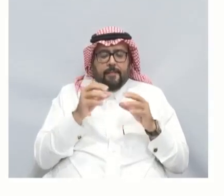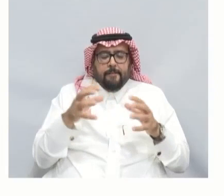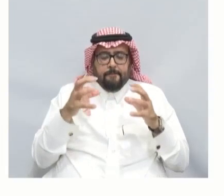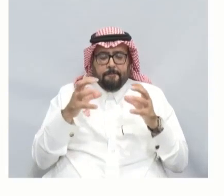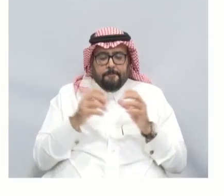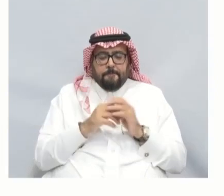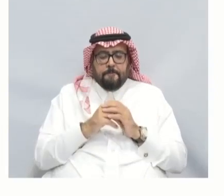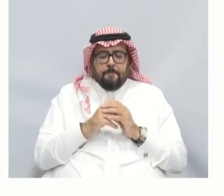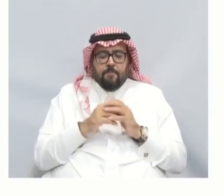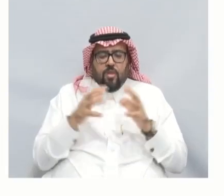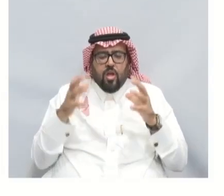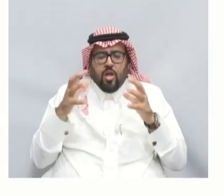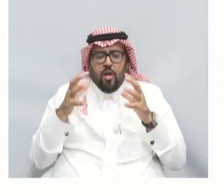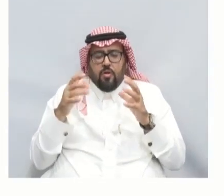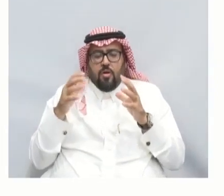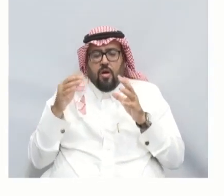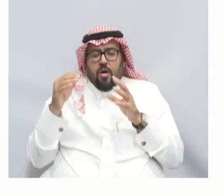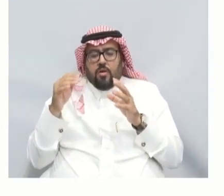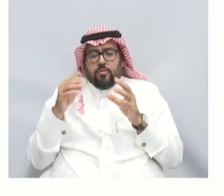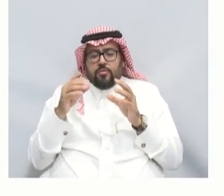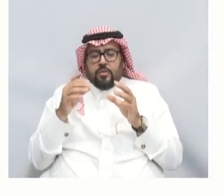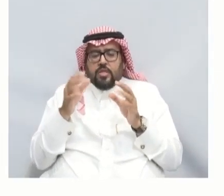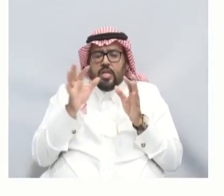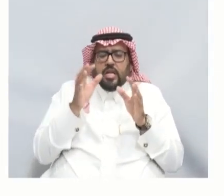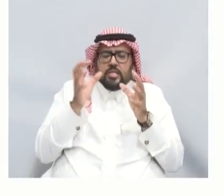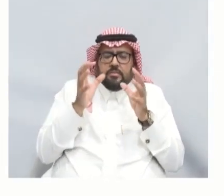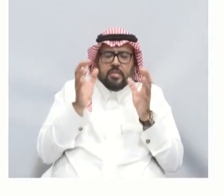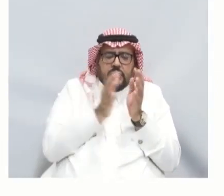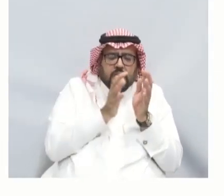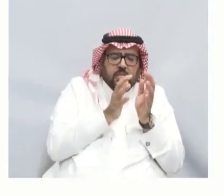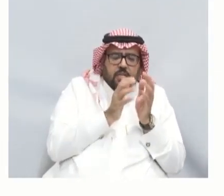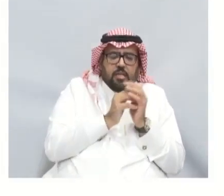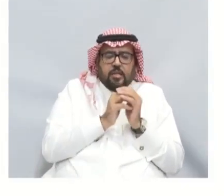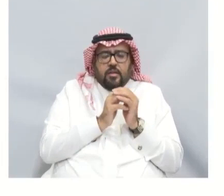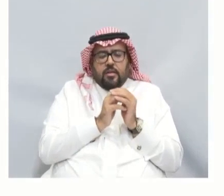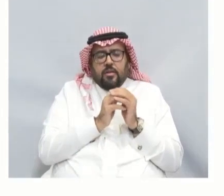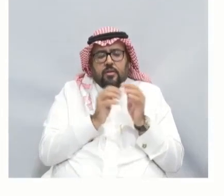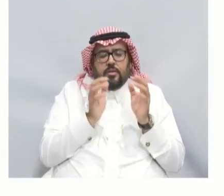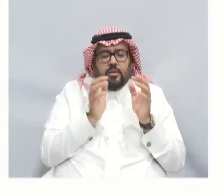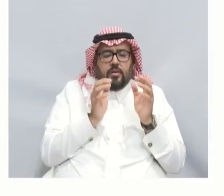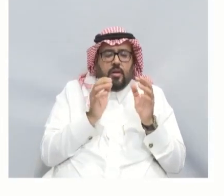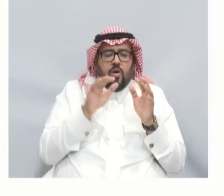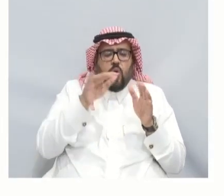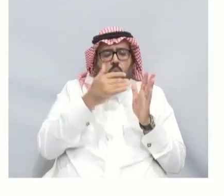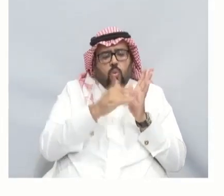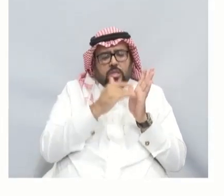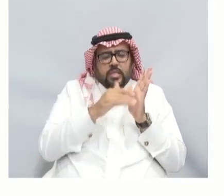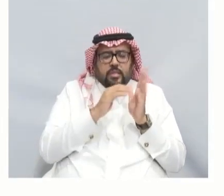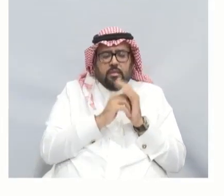ماذا؟ كبير. هذا حجم ماذا؟ صغير. هذا حجم ماذا؟